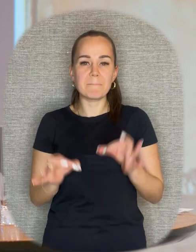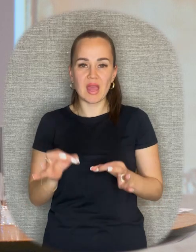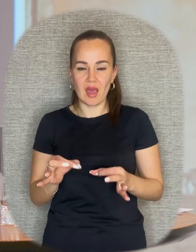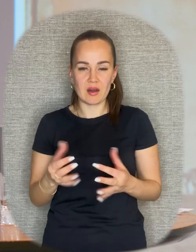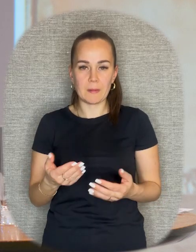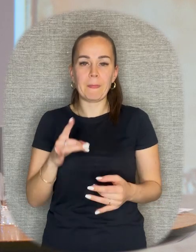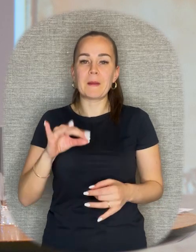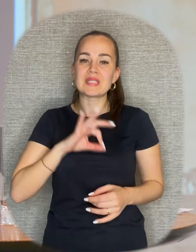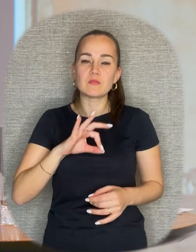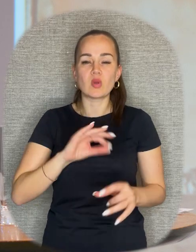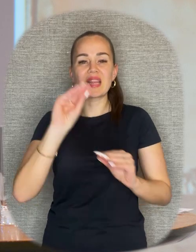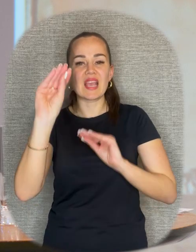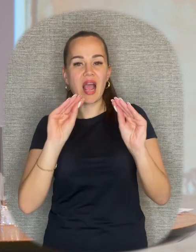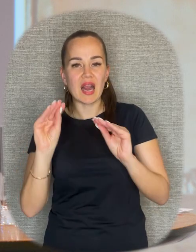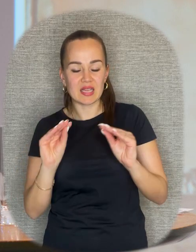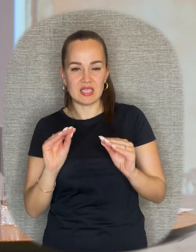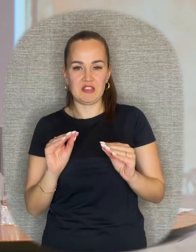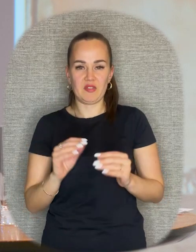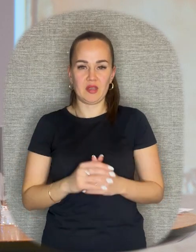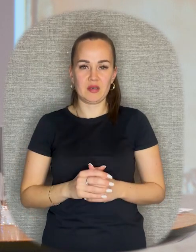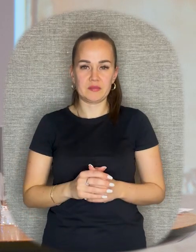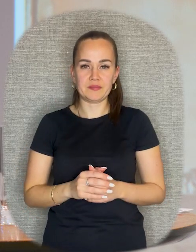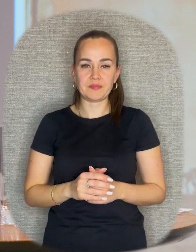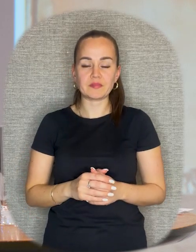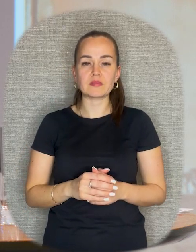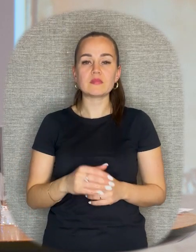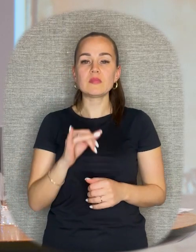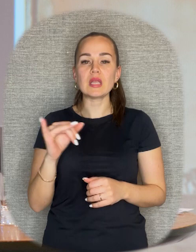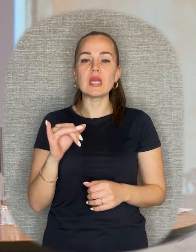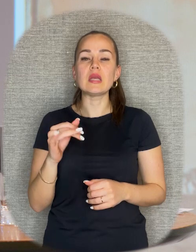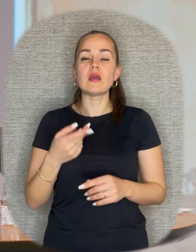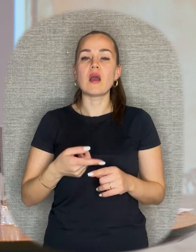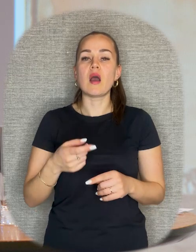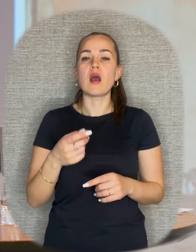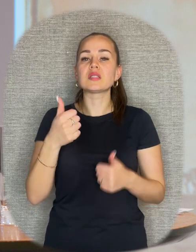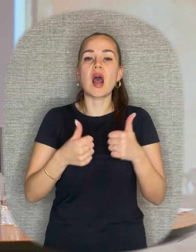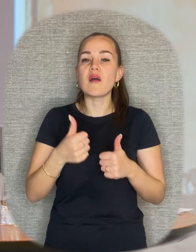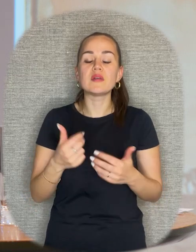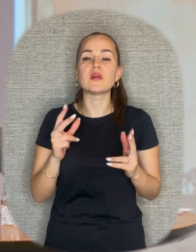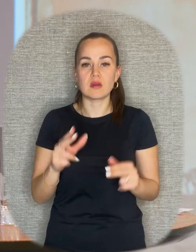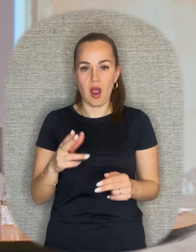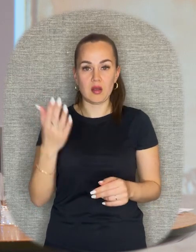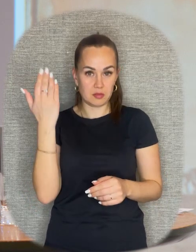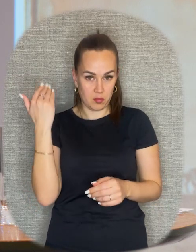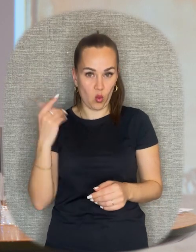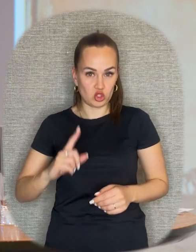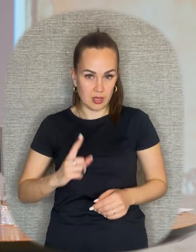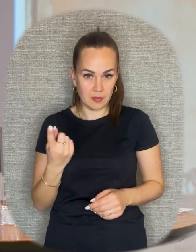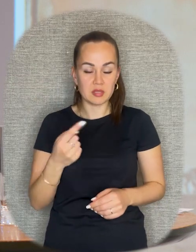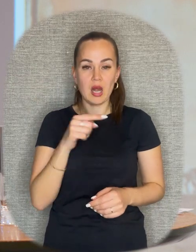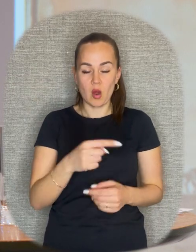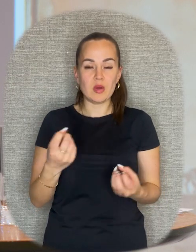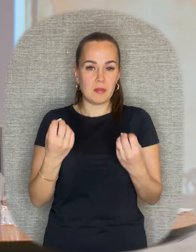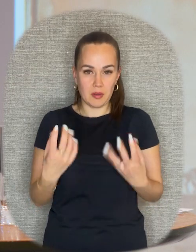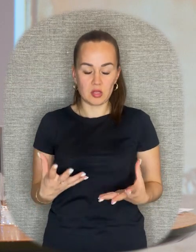чувства меры при использовании каких-то декоративных художественных средств и здесь опять же мерилом служили мастера прошлого которые используя